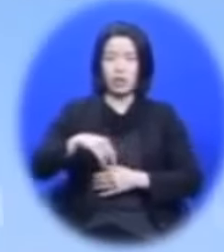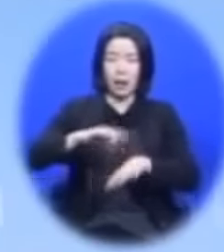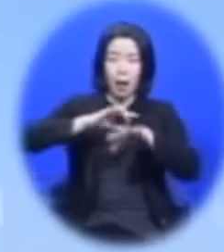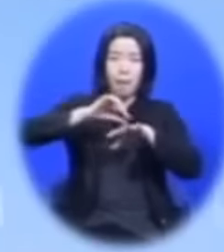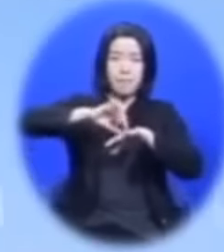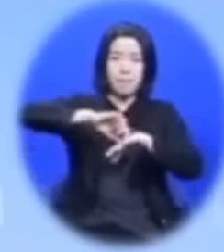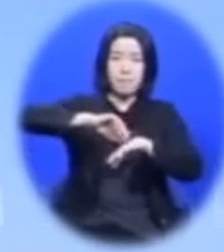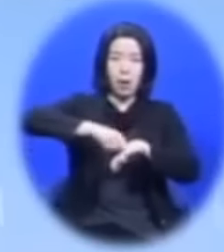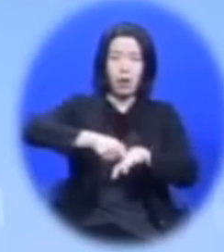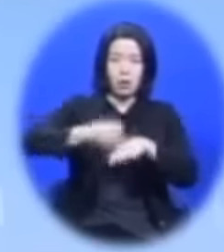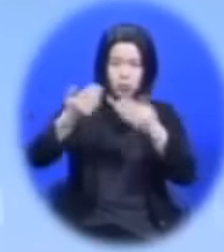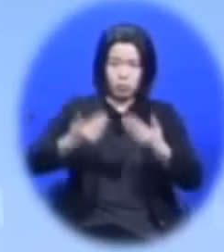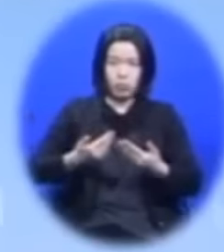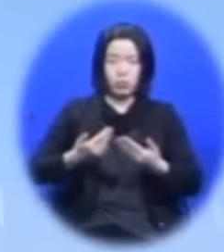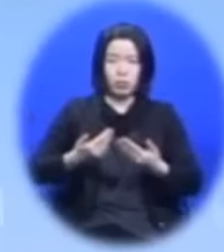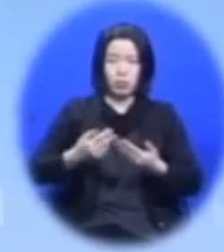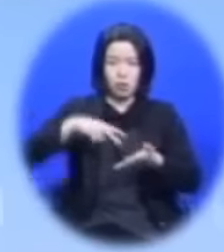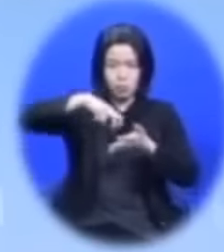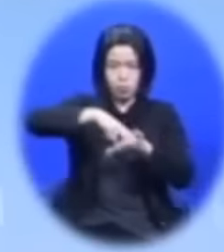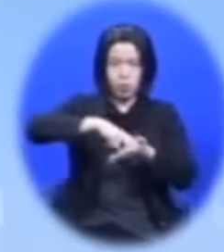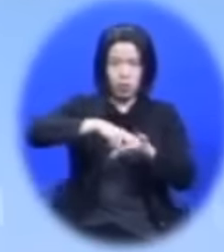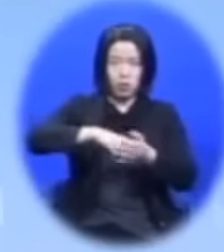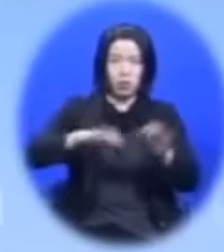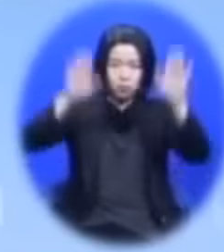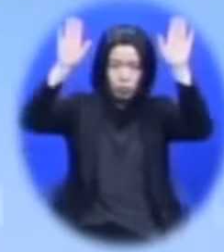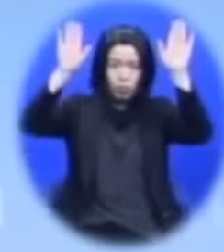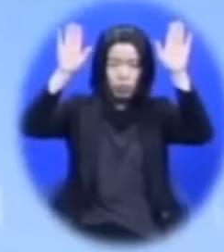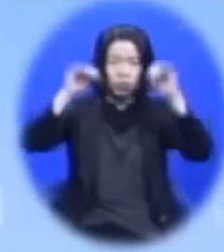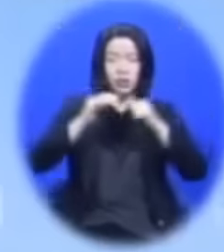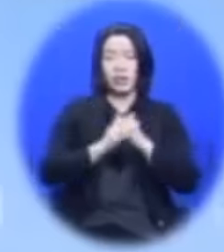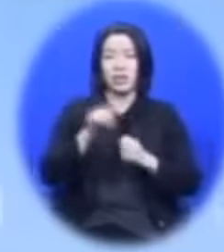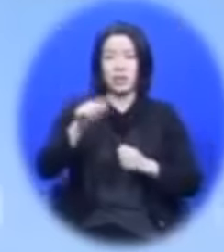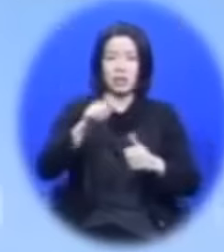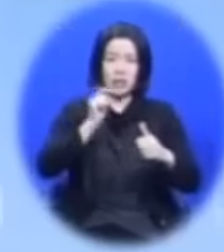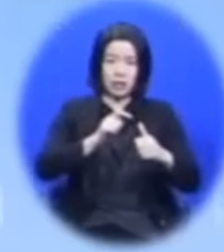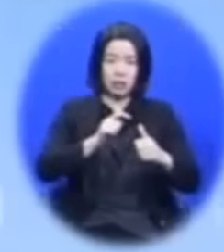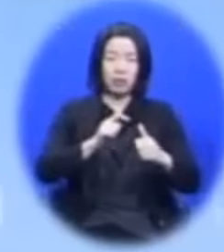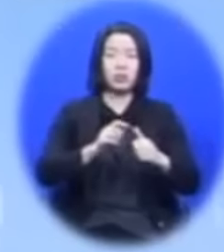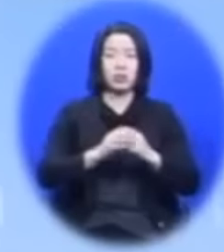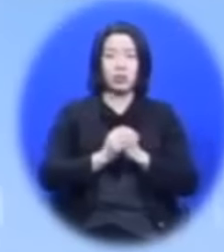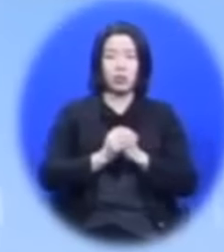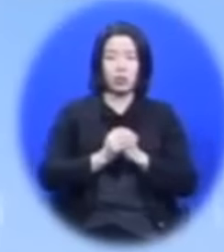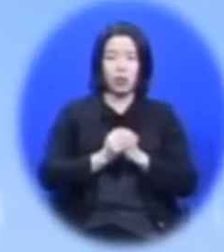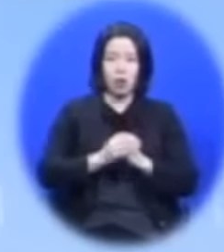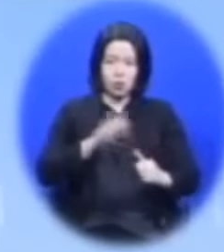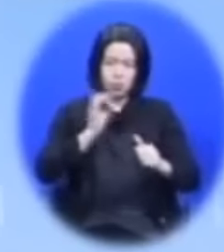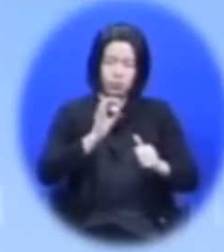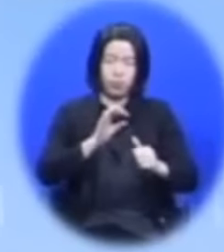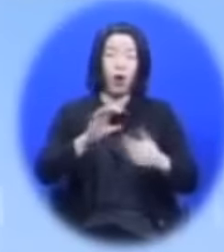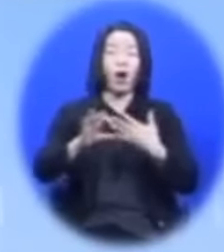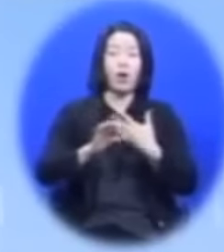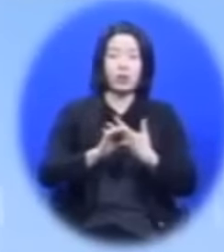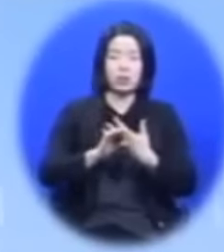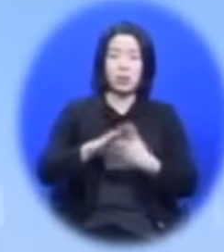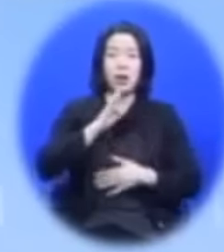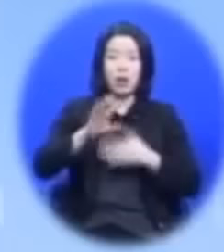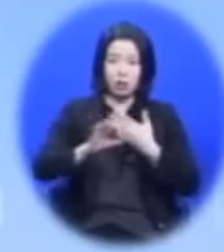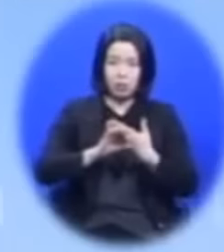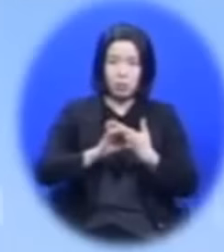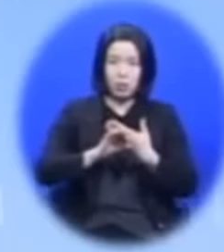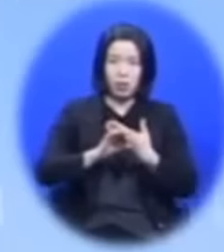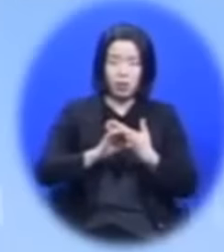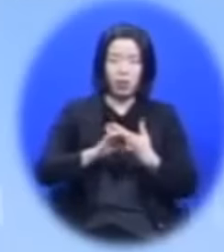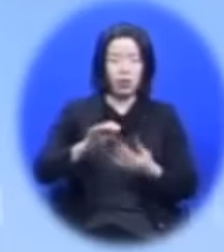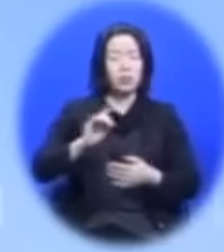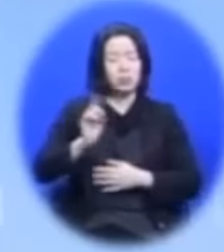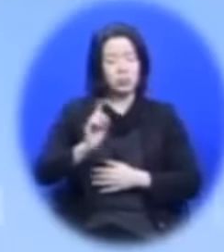되잖아요. 무릎 꿇어, 손 들어 이렇게 하셔서 혼내시면 그러면